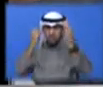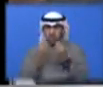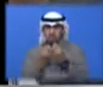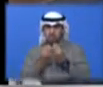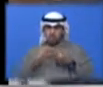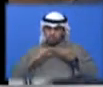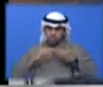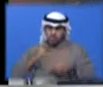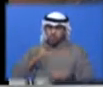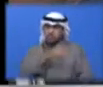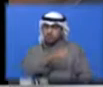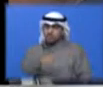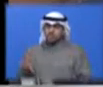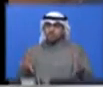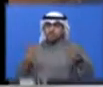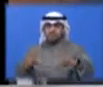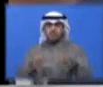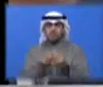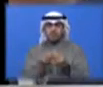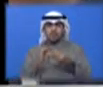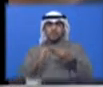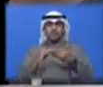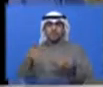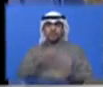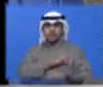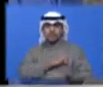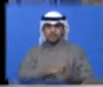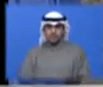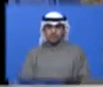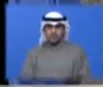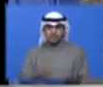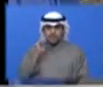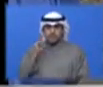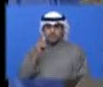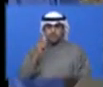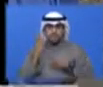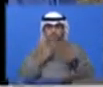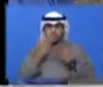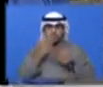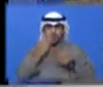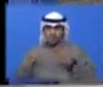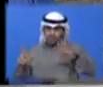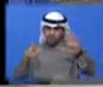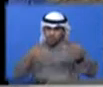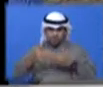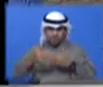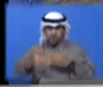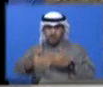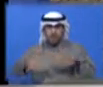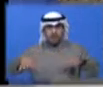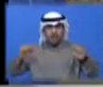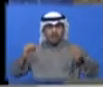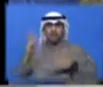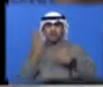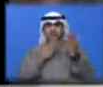لتنفيذ العديد من المشاريع الحيوية والهامة في القطاع. 4 مدارس تتوقع عقودها الأسبوع القادم إن شاء الله،